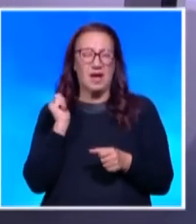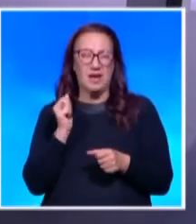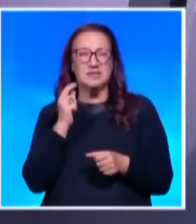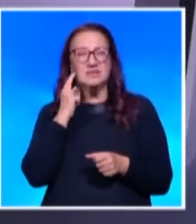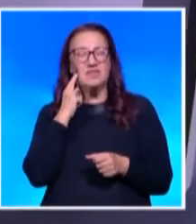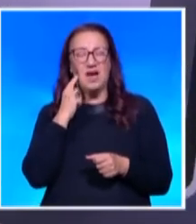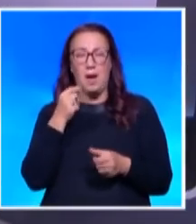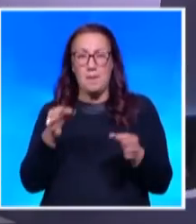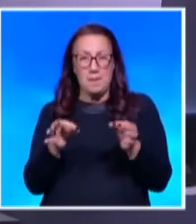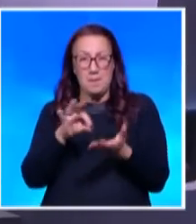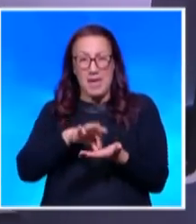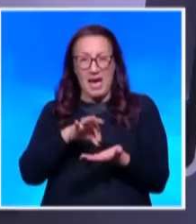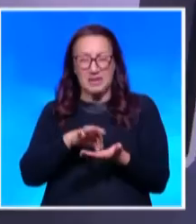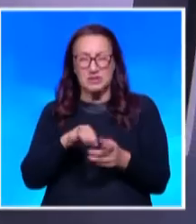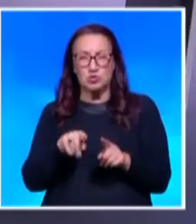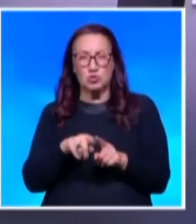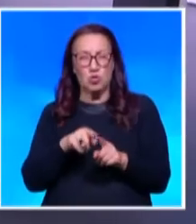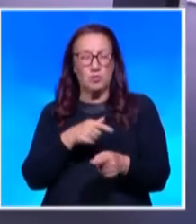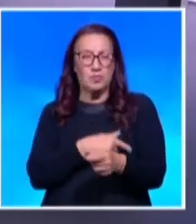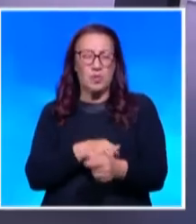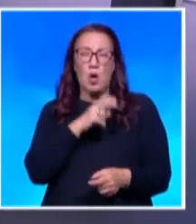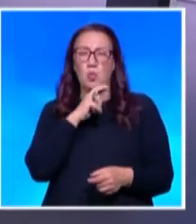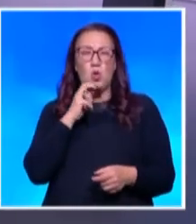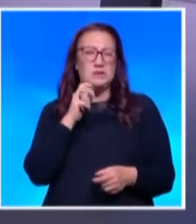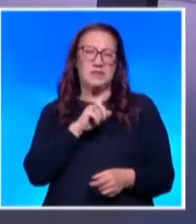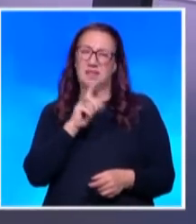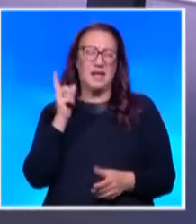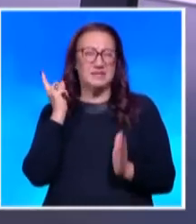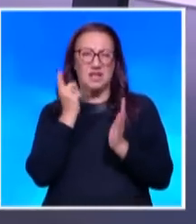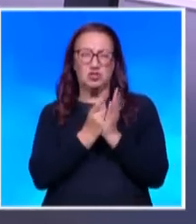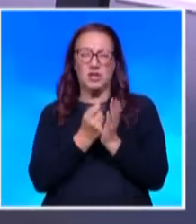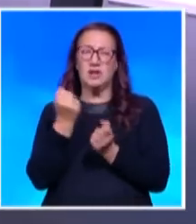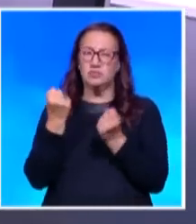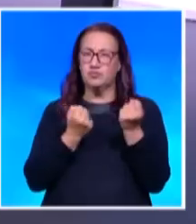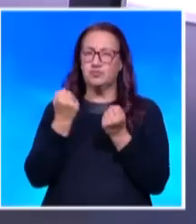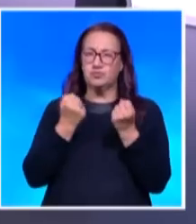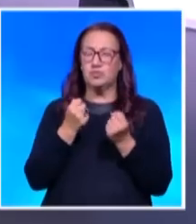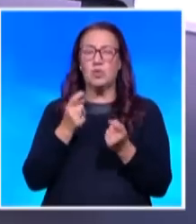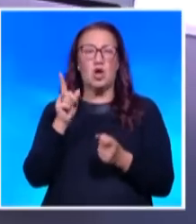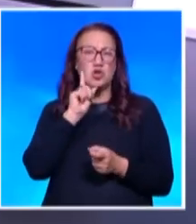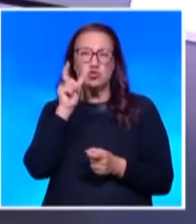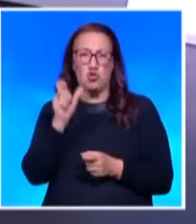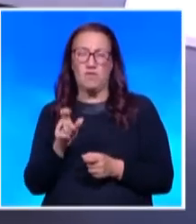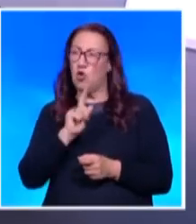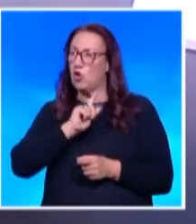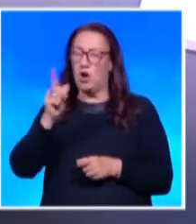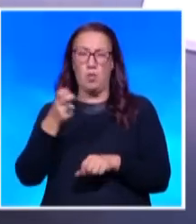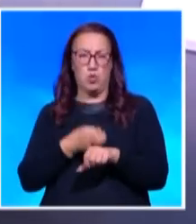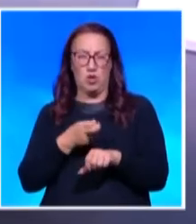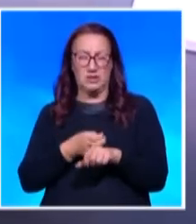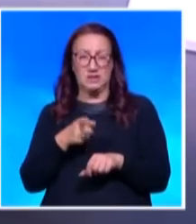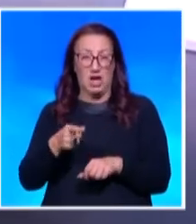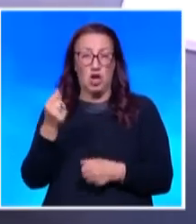полицейските служители нямат задължение да отведат водача в лечебно заведение тоест водачът трябва сам да стигне до